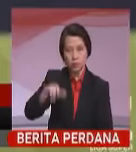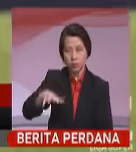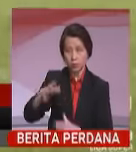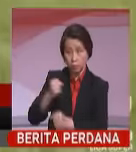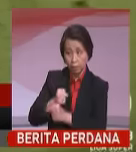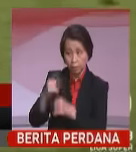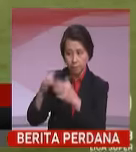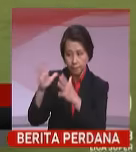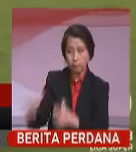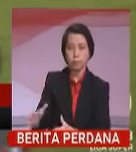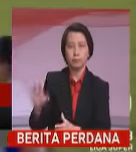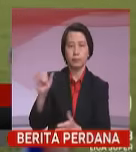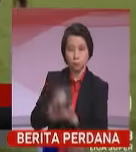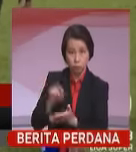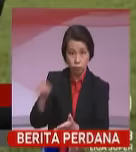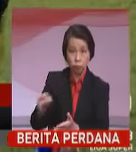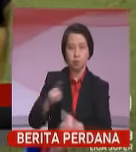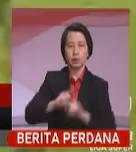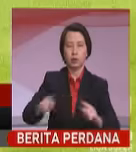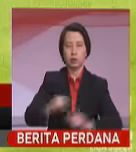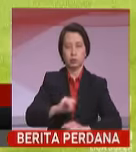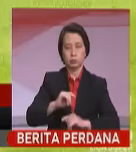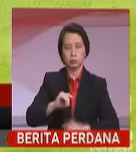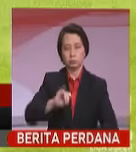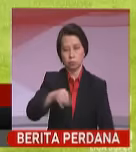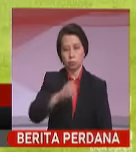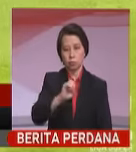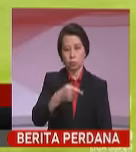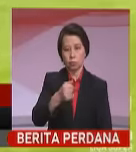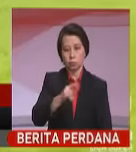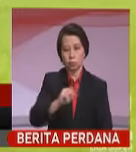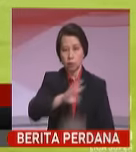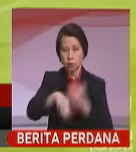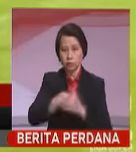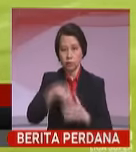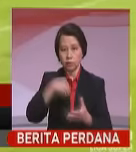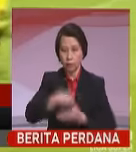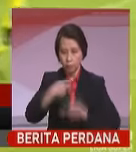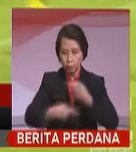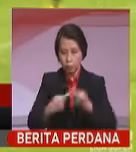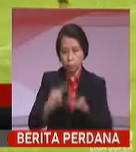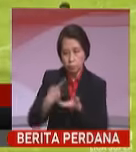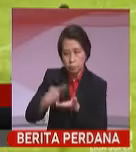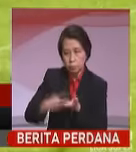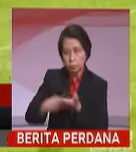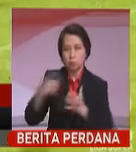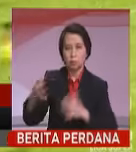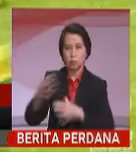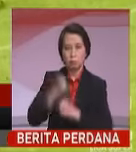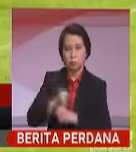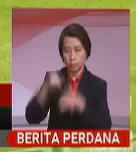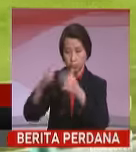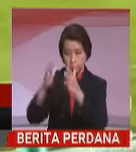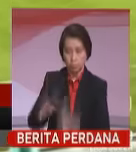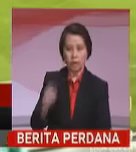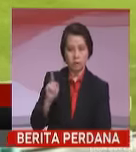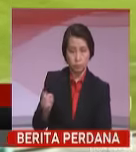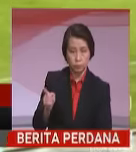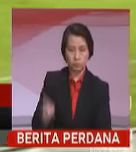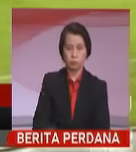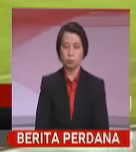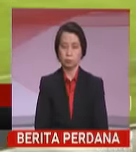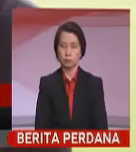mendapatkan pemain berkenaan. Bagaimanapun jelas Johan, semuanya masih dalam proses rundingan bagi mendapatkan pemain berkenaan.